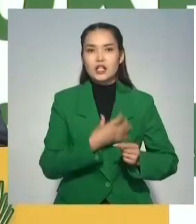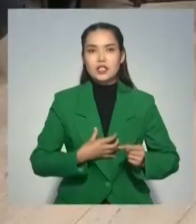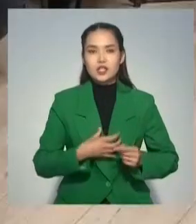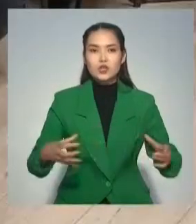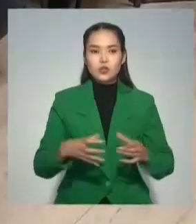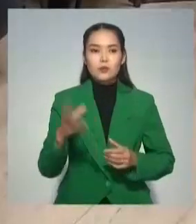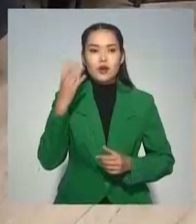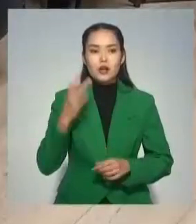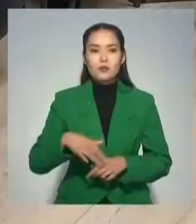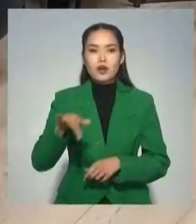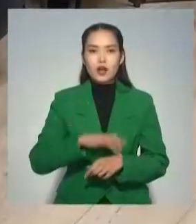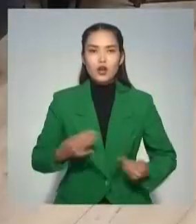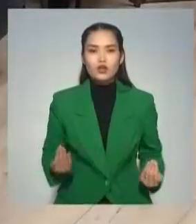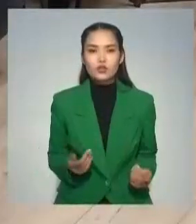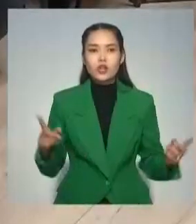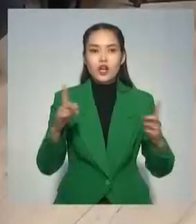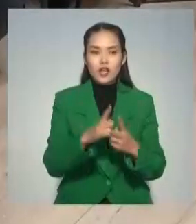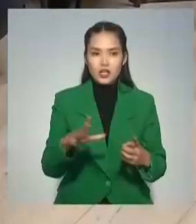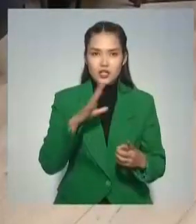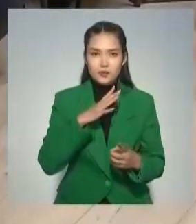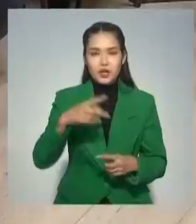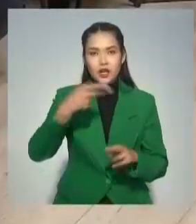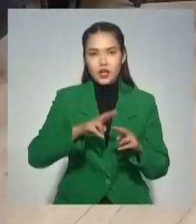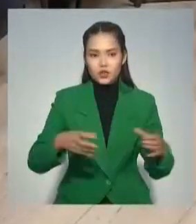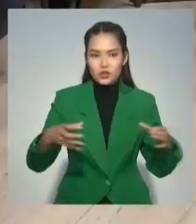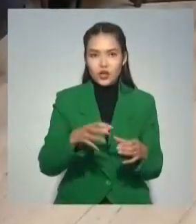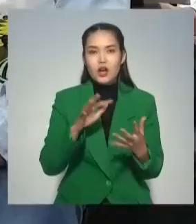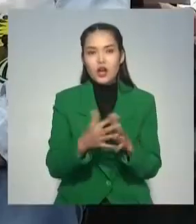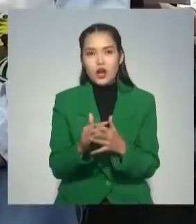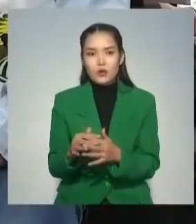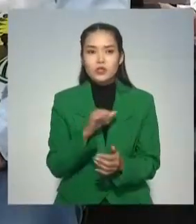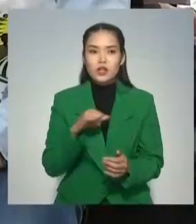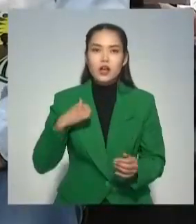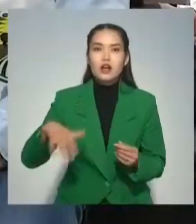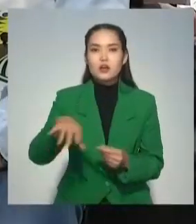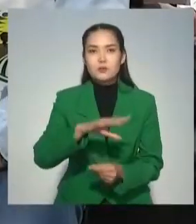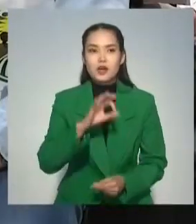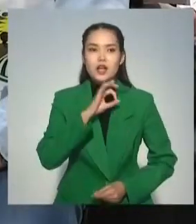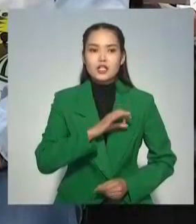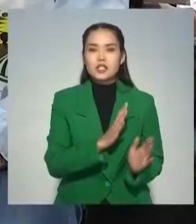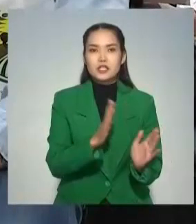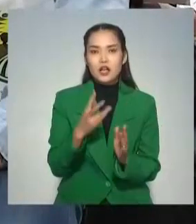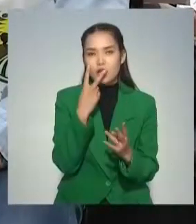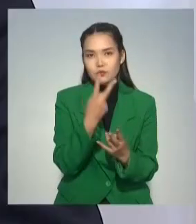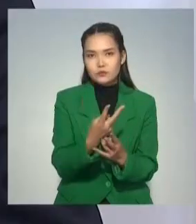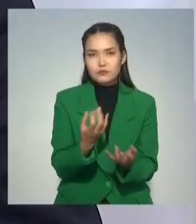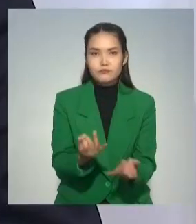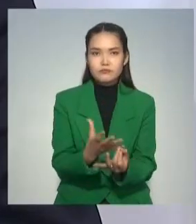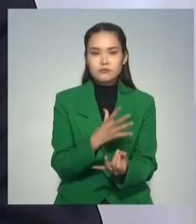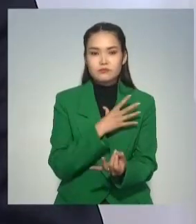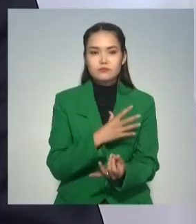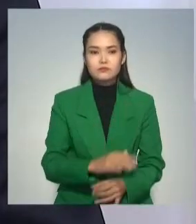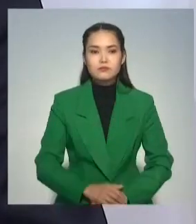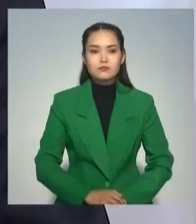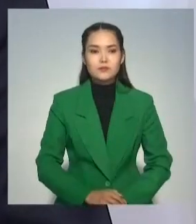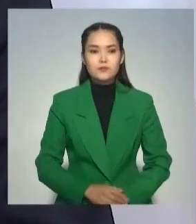Алматы қаласының тұрғындарымен кездесу өткізеді. Үгіт-насихат кезінде ауылдықтар еліміздің барлық өңіріне баруды көздеп отыр. Республикалық